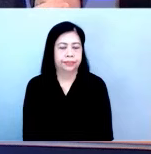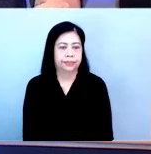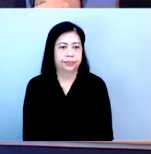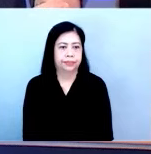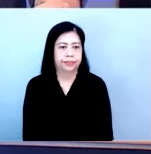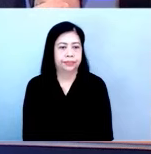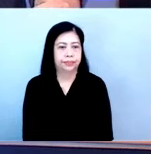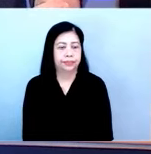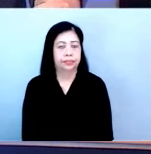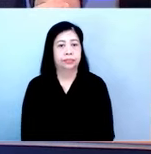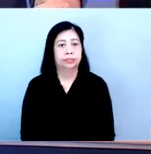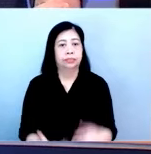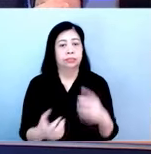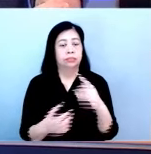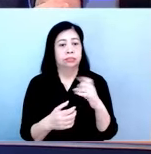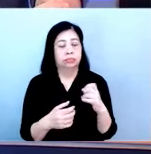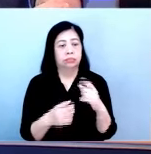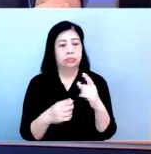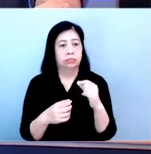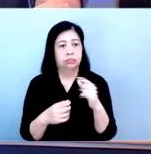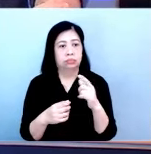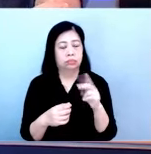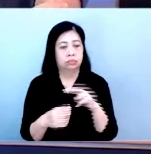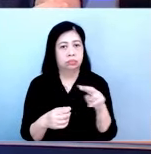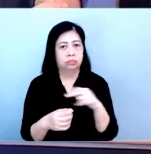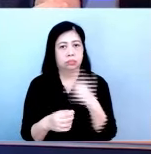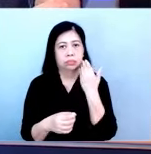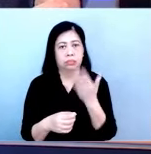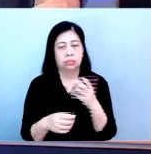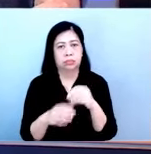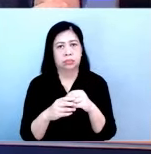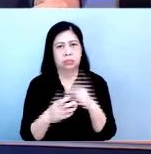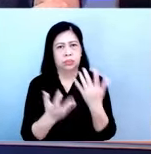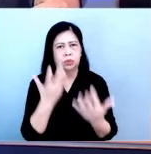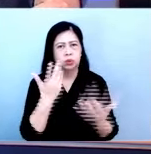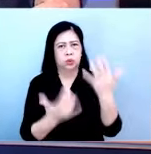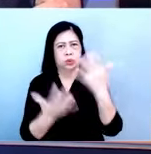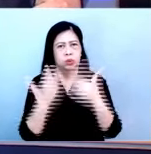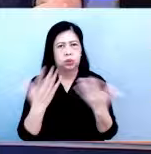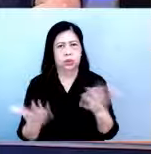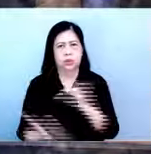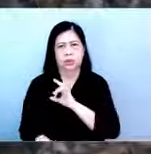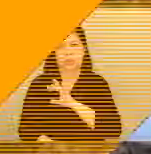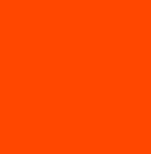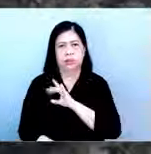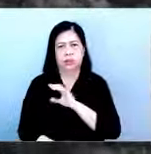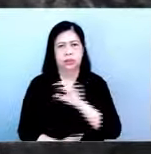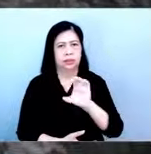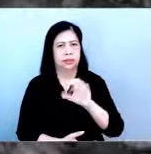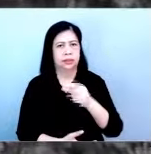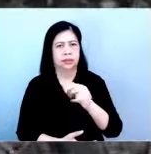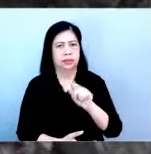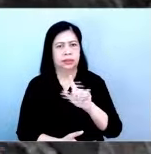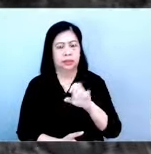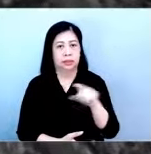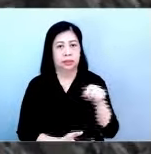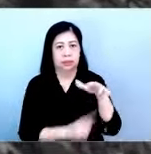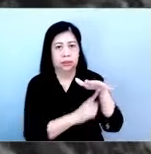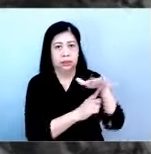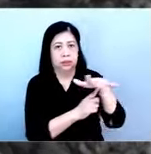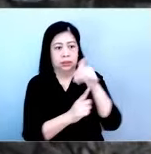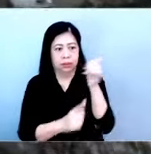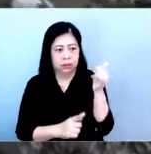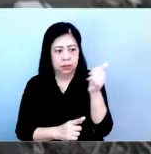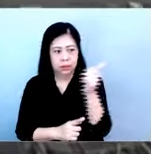Umakyat na sa 122 ang namatay sa gitna ng matinding wildfire sa Chile. Sa mga aerial video, kita ang lawak